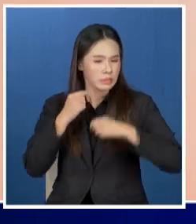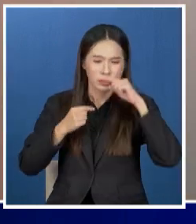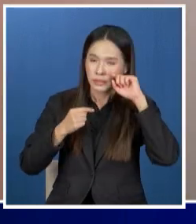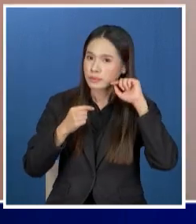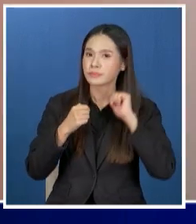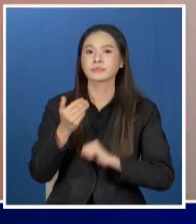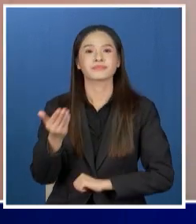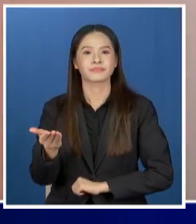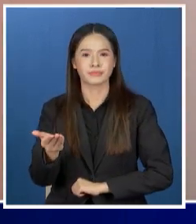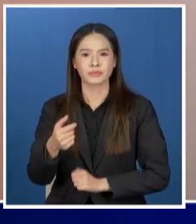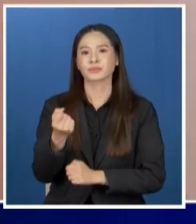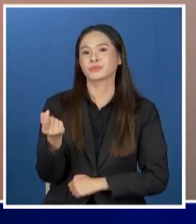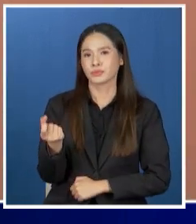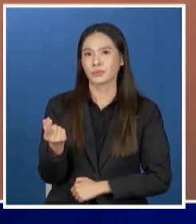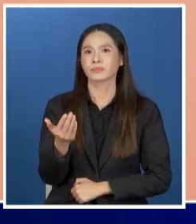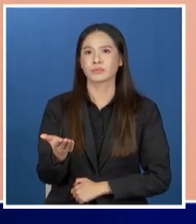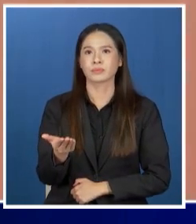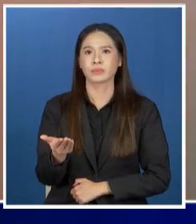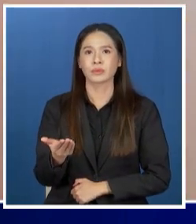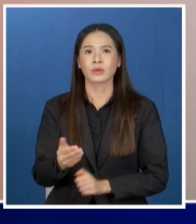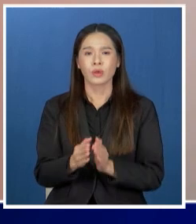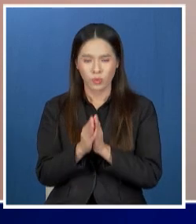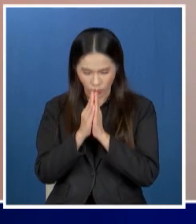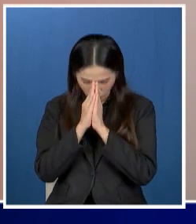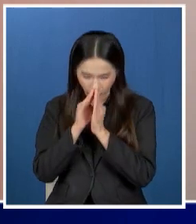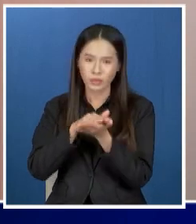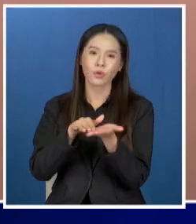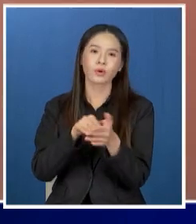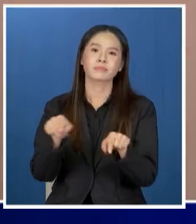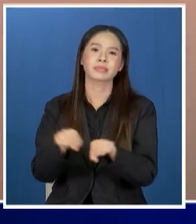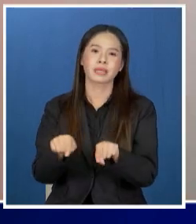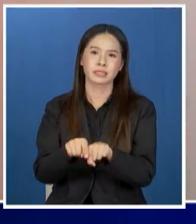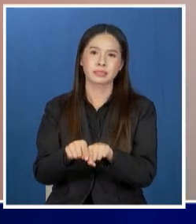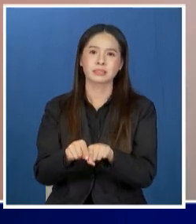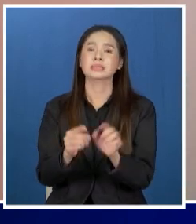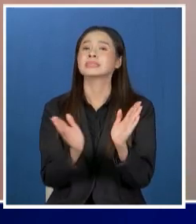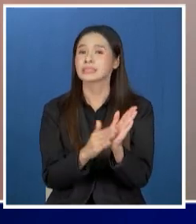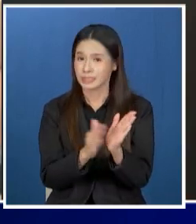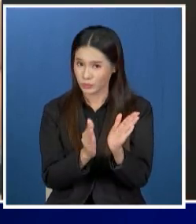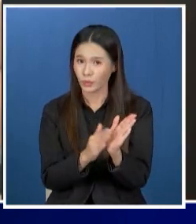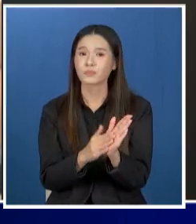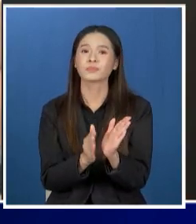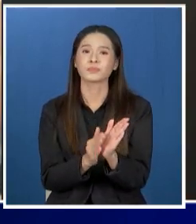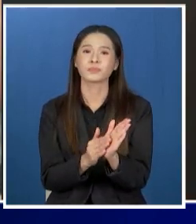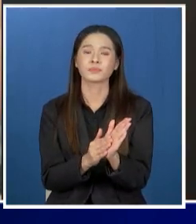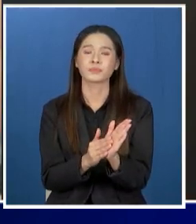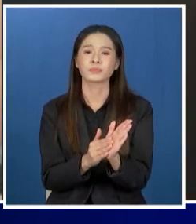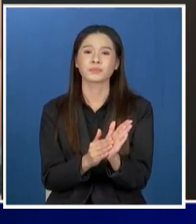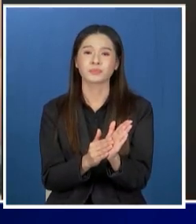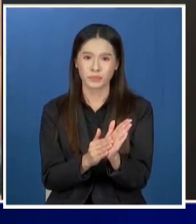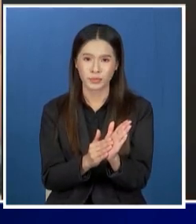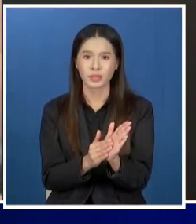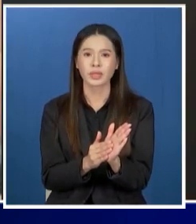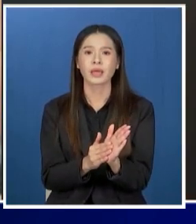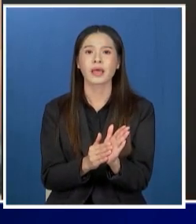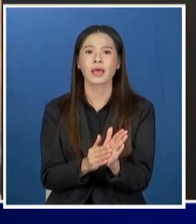คุณลีน่าจังก็เลยไลฟ์สดนะคะยกมือไหว้ขอโทษคุณณวัฒน์เช่นเดียวกันแล้วก็ชื่นชมคุณณวัฒน์นะที่คุณณวัฒน์อ่ะทำ